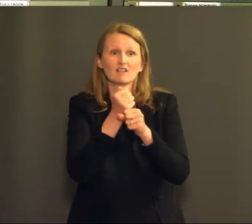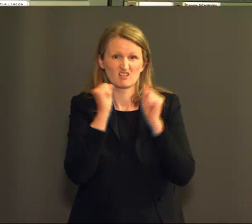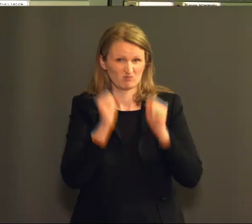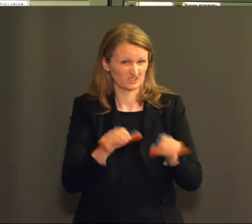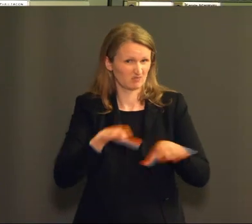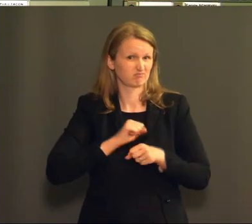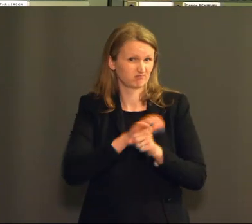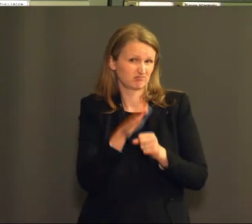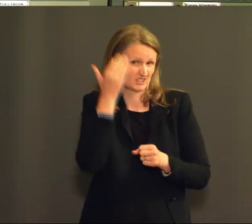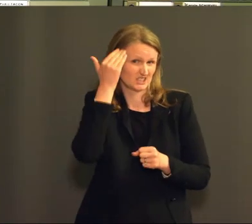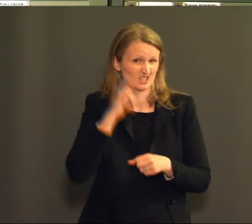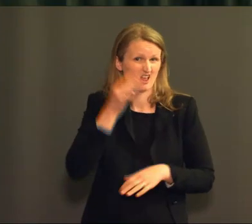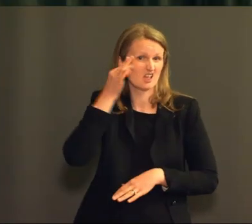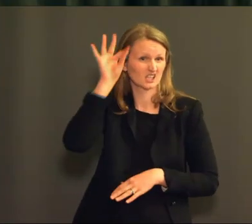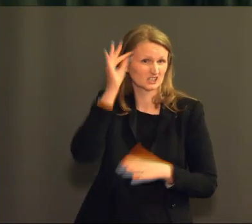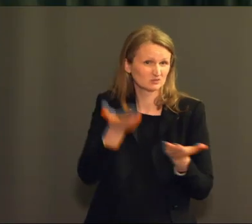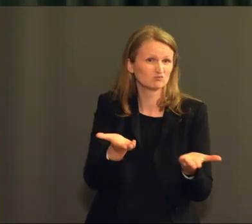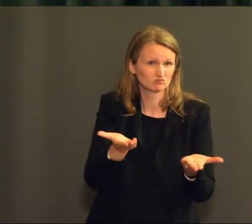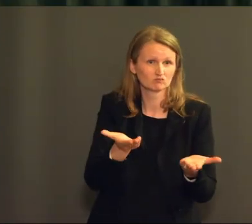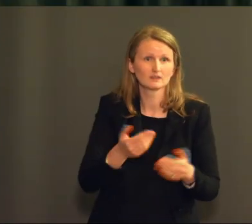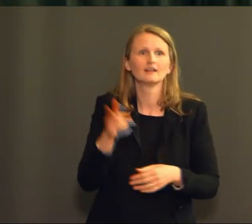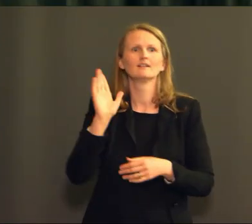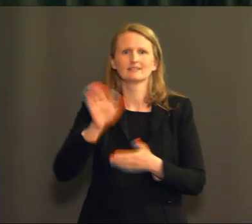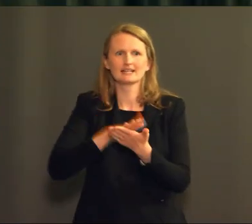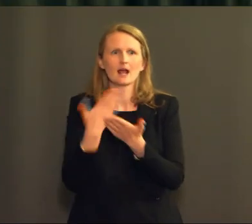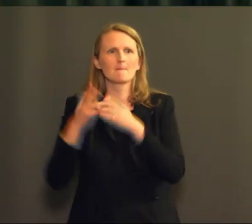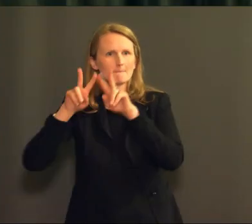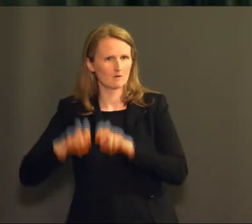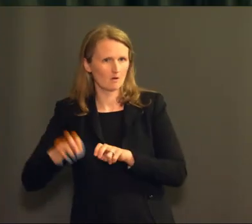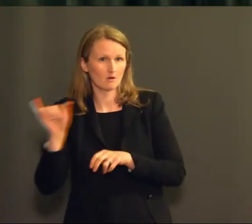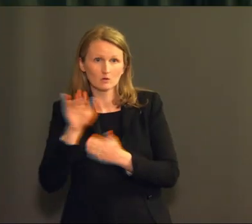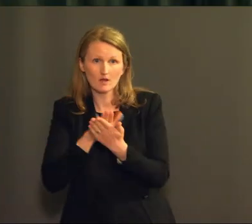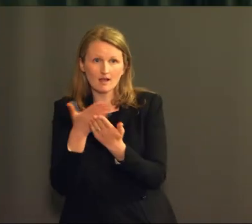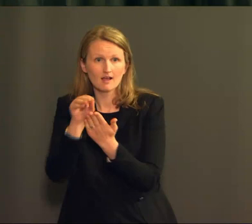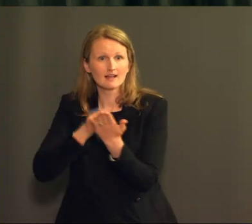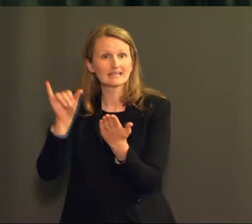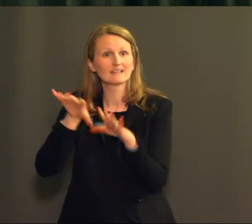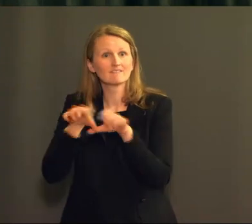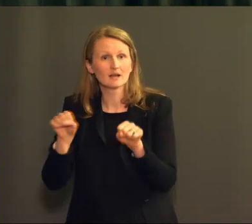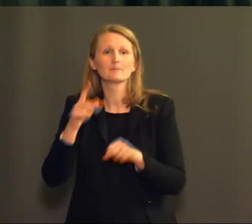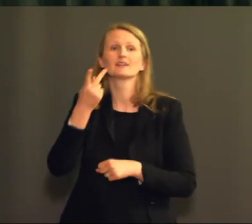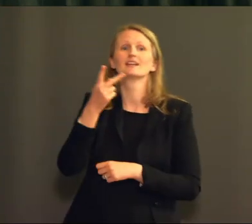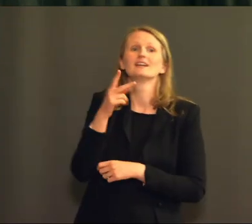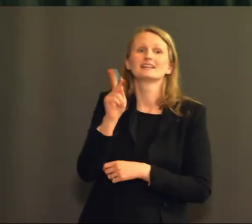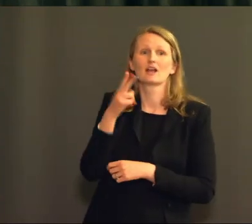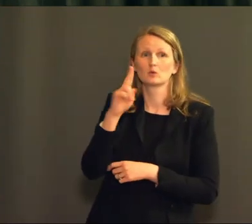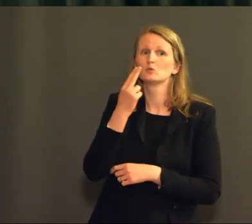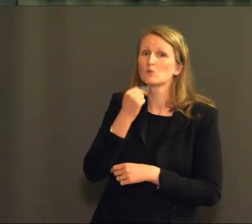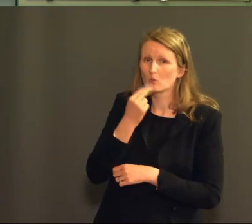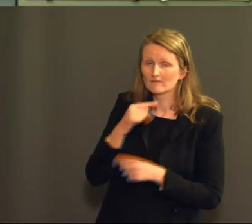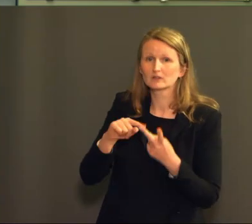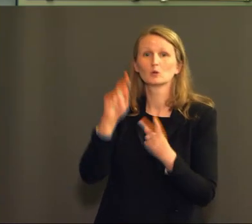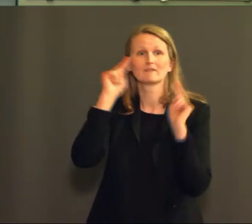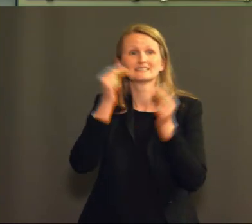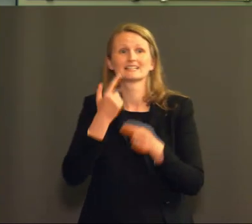nouveau rapport réalisé conjointement par l'Université d'Hasselt, la KU Leuven, l'IDEWE et Sciences-Anneaux s'est donné